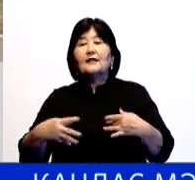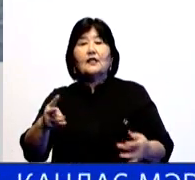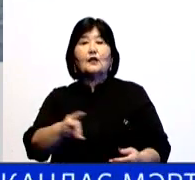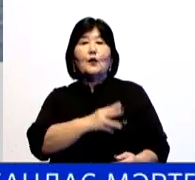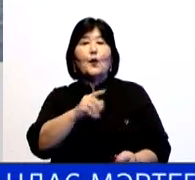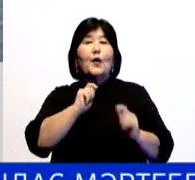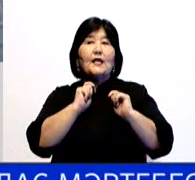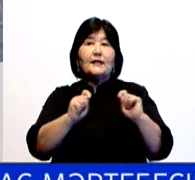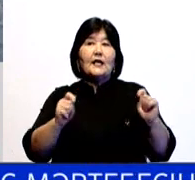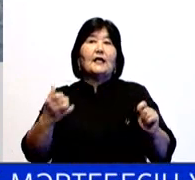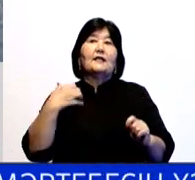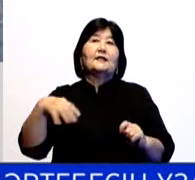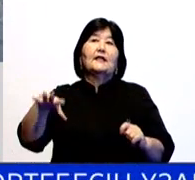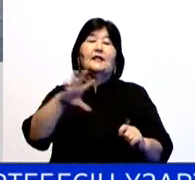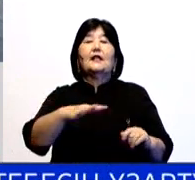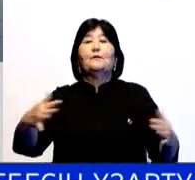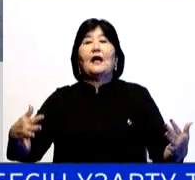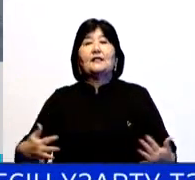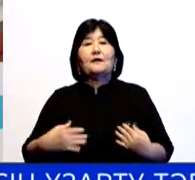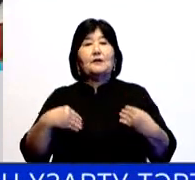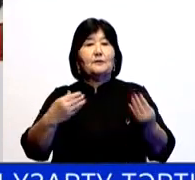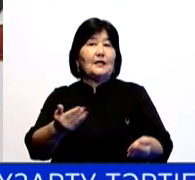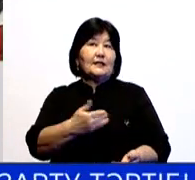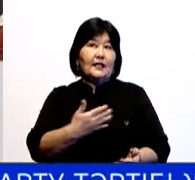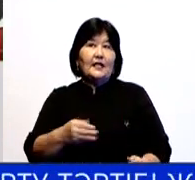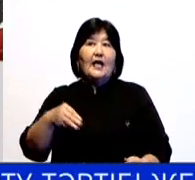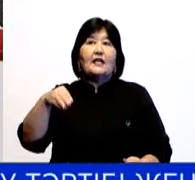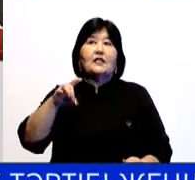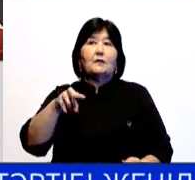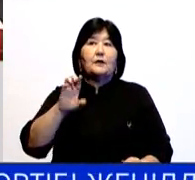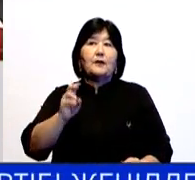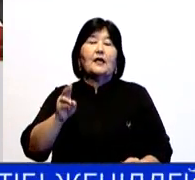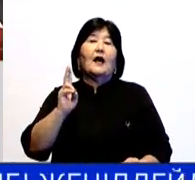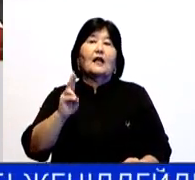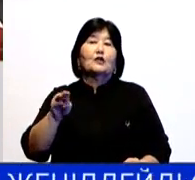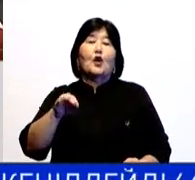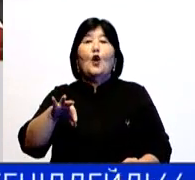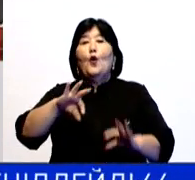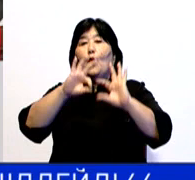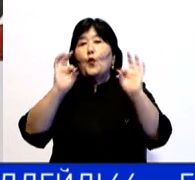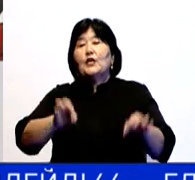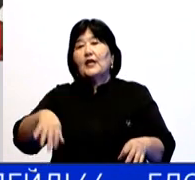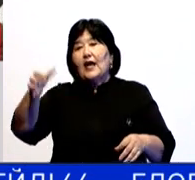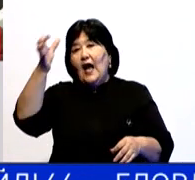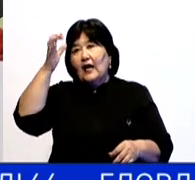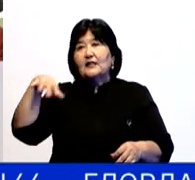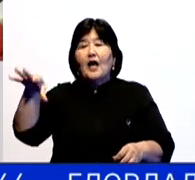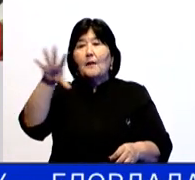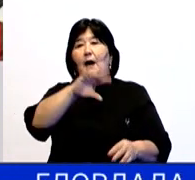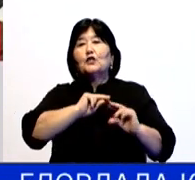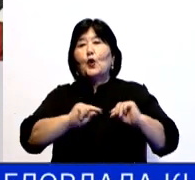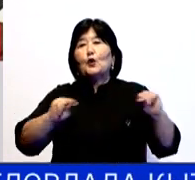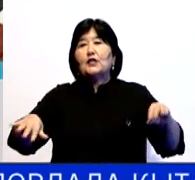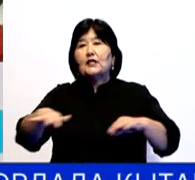көңіл сыйлап, Сыр еліне бір серпіліс бергісі келеді. Темірбек Қаралы Жүргенов атындағы өнер академиясының барша ұстаздар